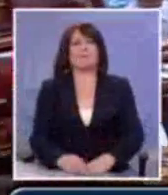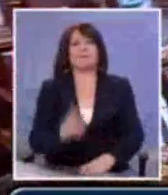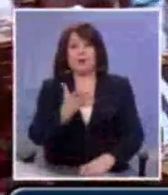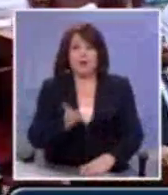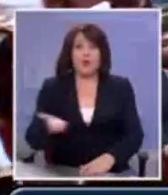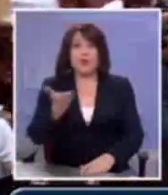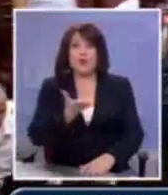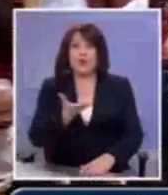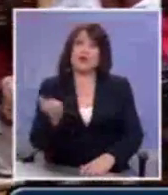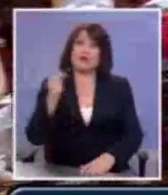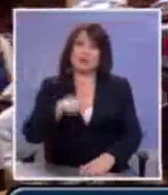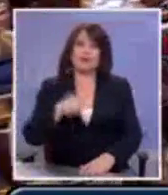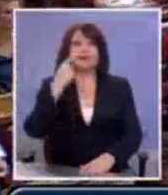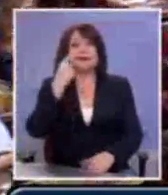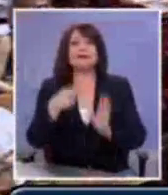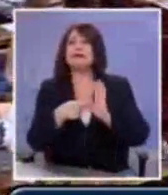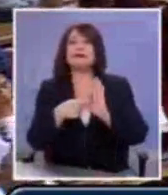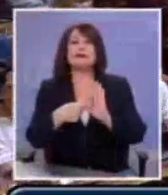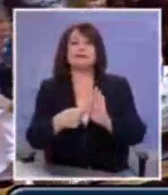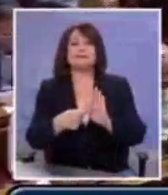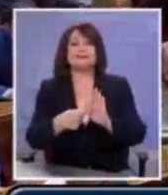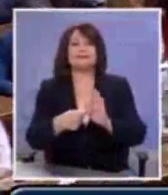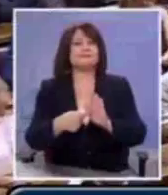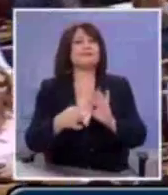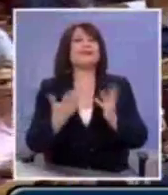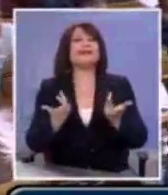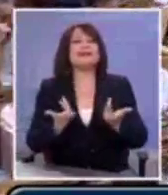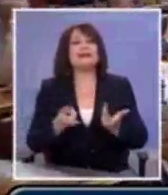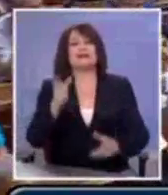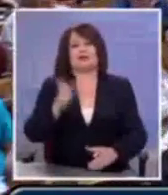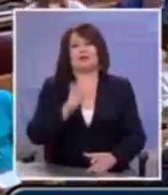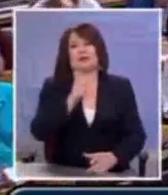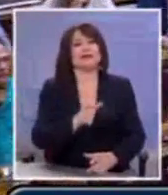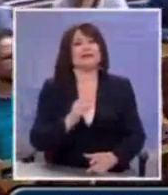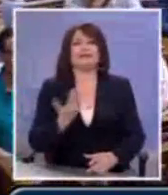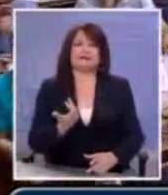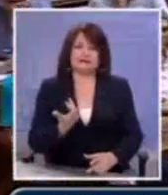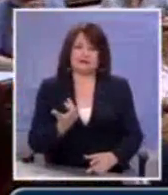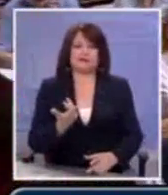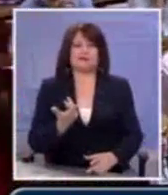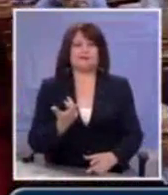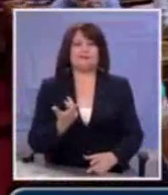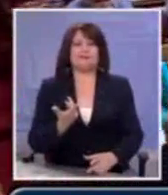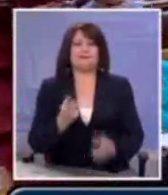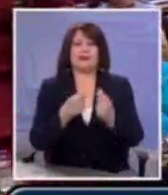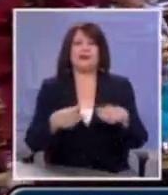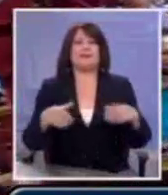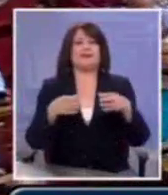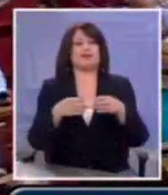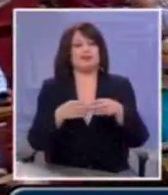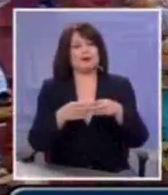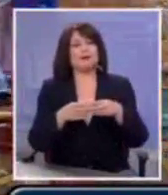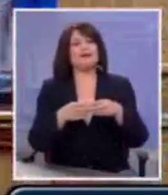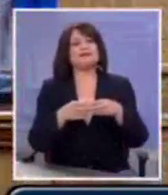όλων σηματοδοτεί ακριβώς το τι αντιπροσωπεύει αυτή η Επιτροπή, το